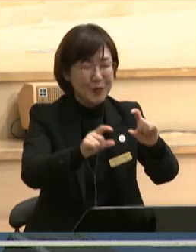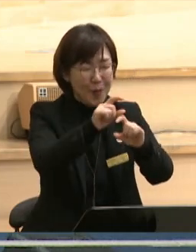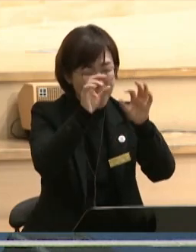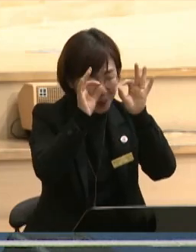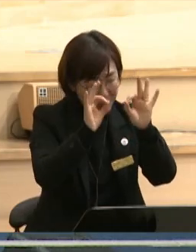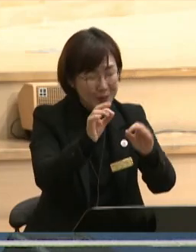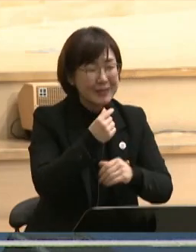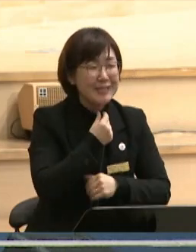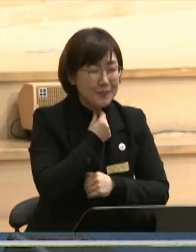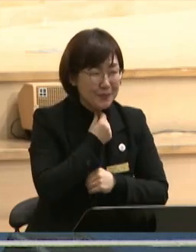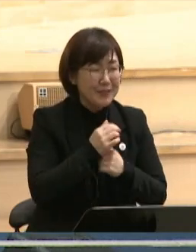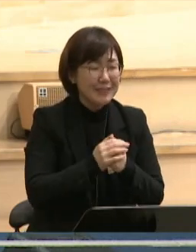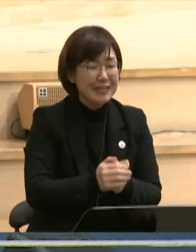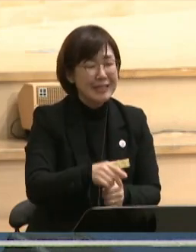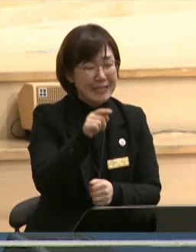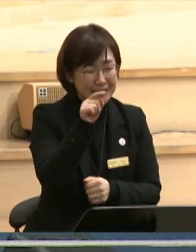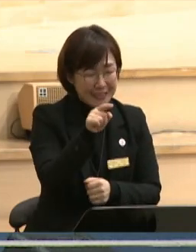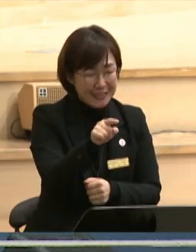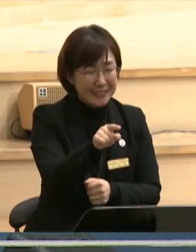싶은 그대